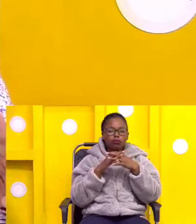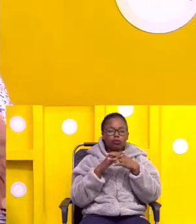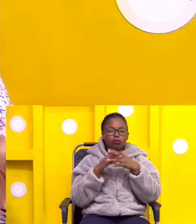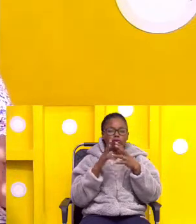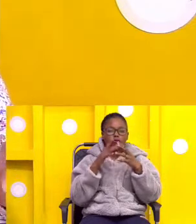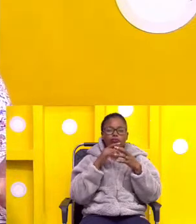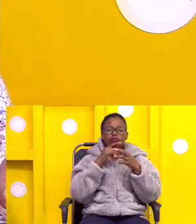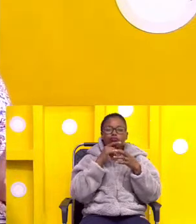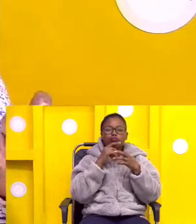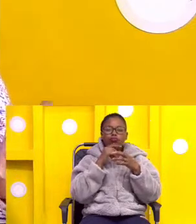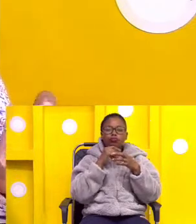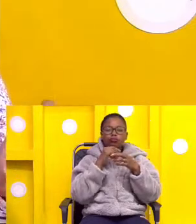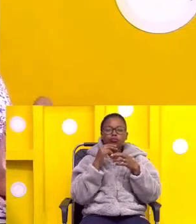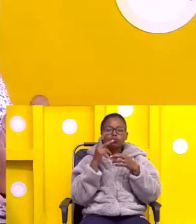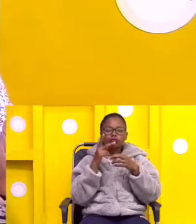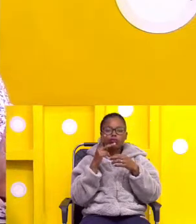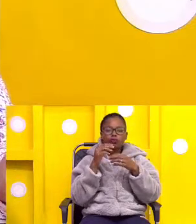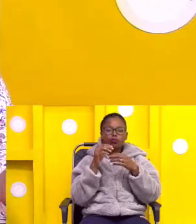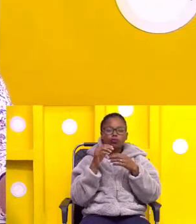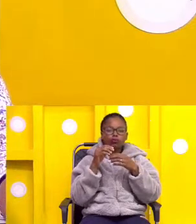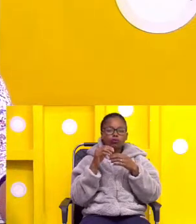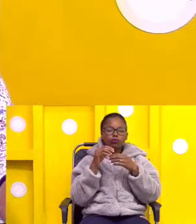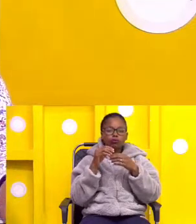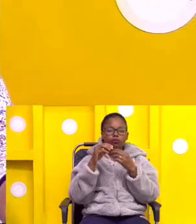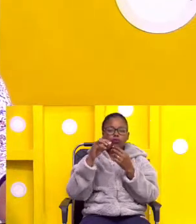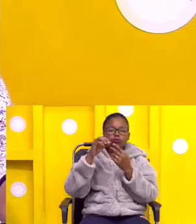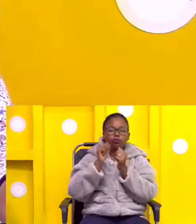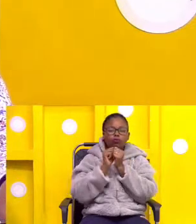Adhulia siomaria limanyi, tana ni mahadite beu jega.